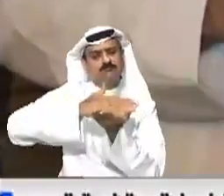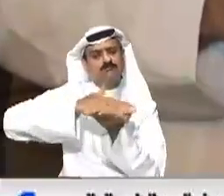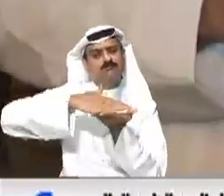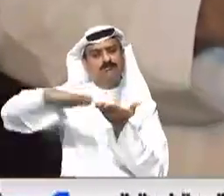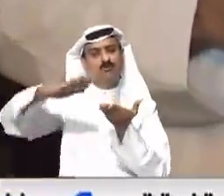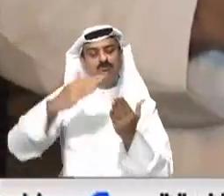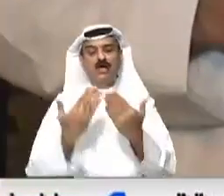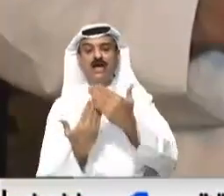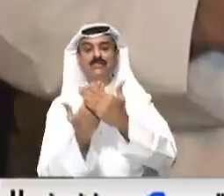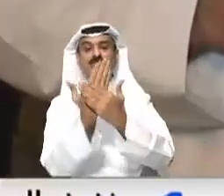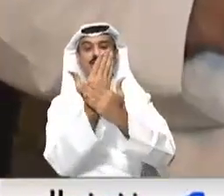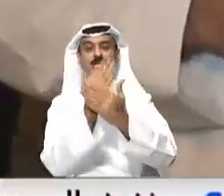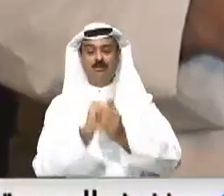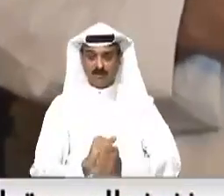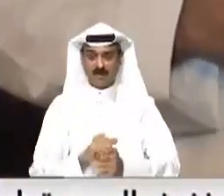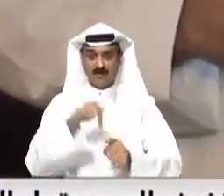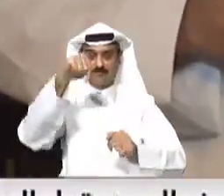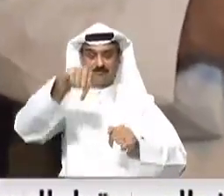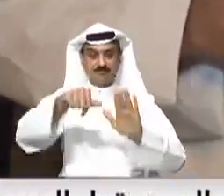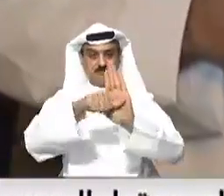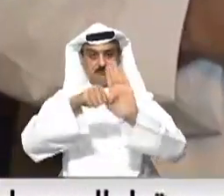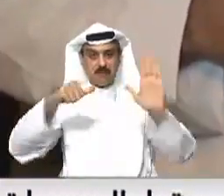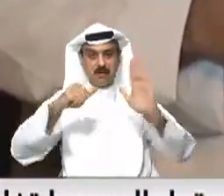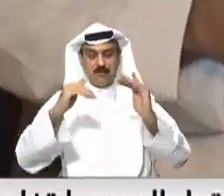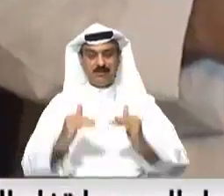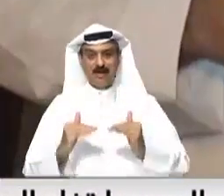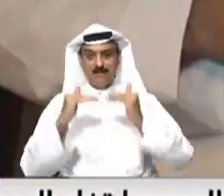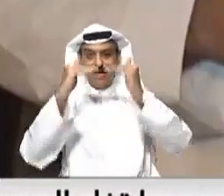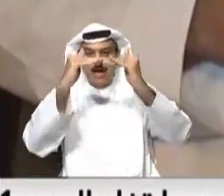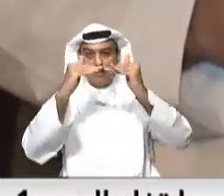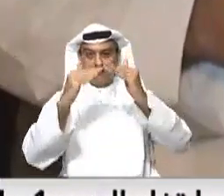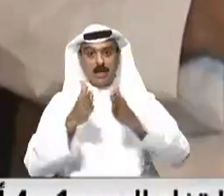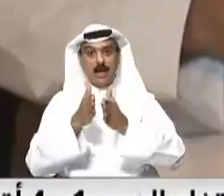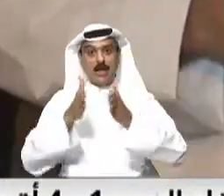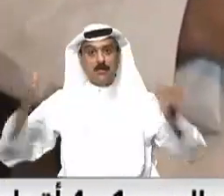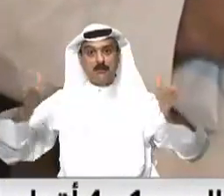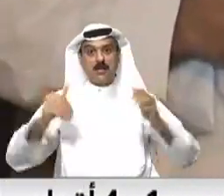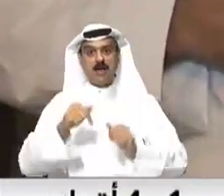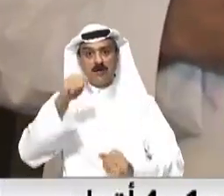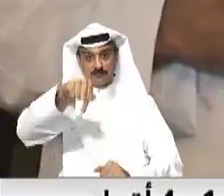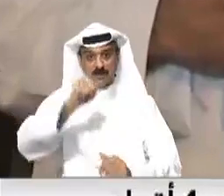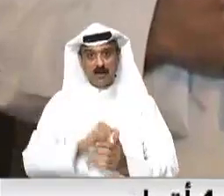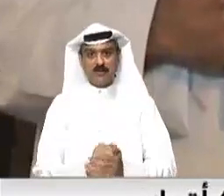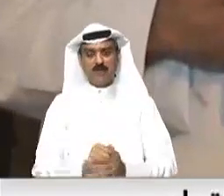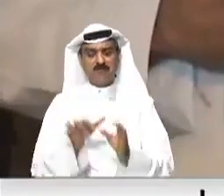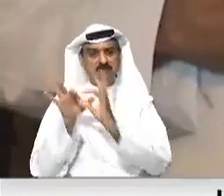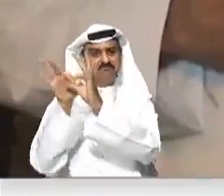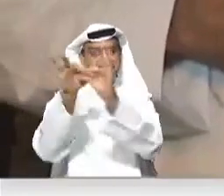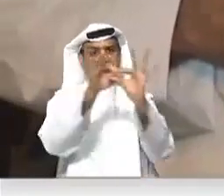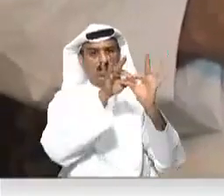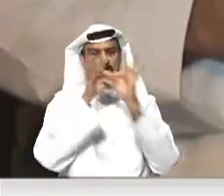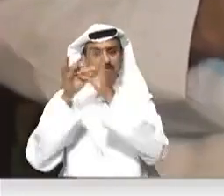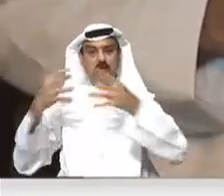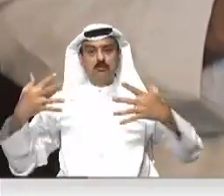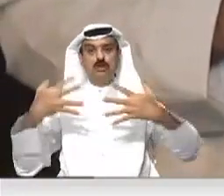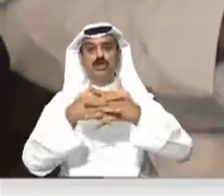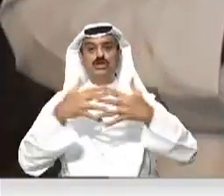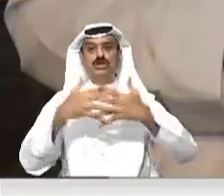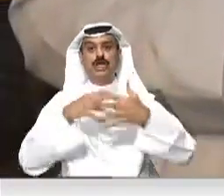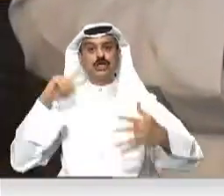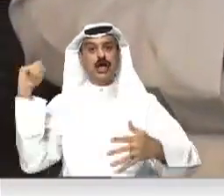تمهيدا للبدء بالمرحلة الكبرى والتي ستشهد التعاون مع الشركات العالمية من